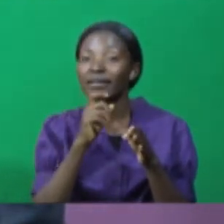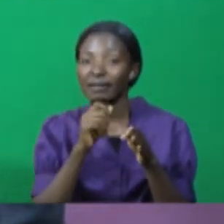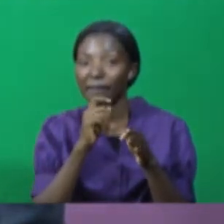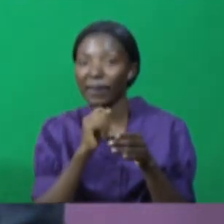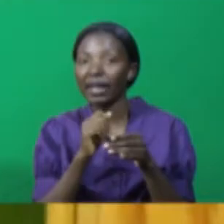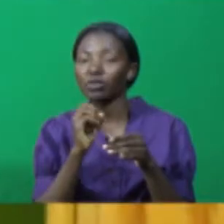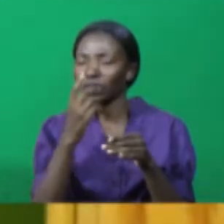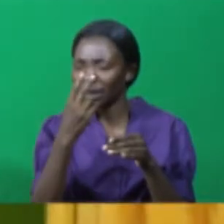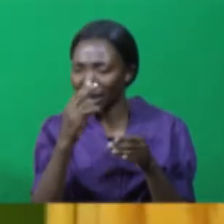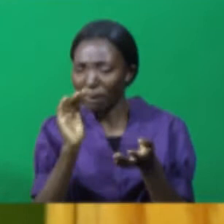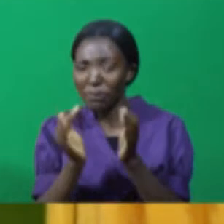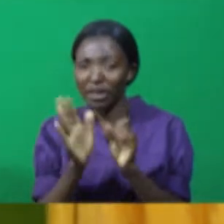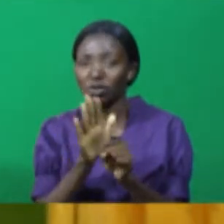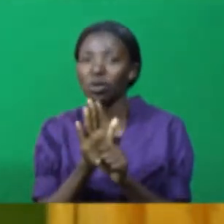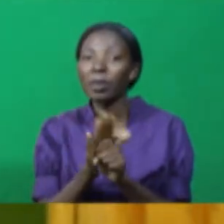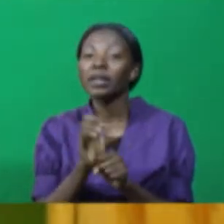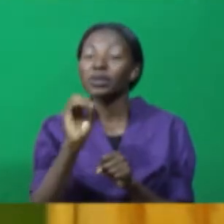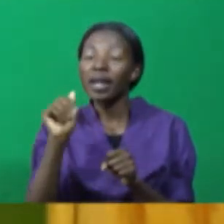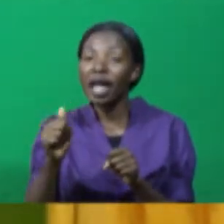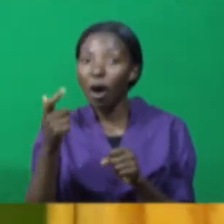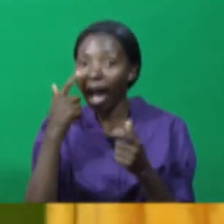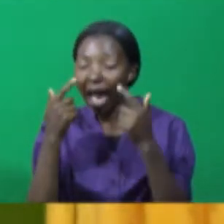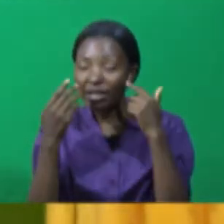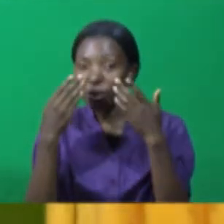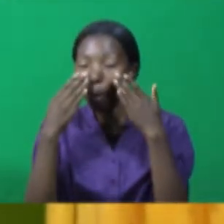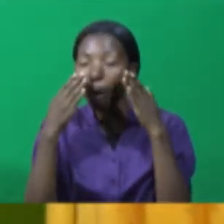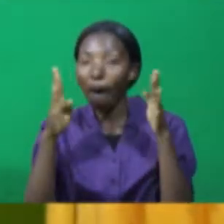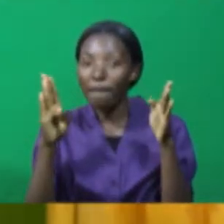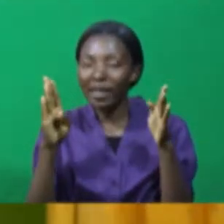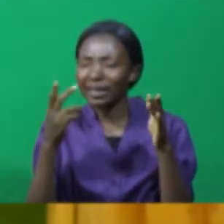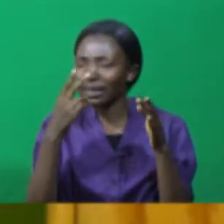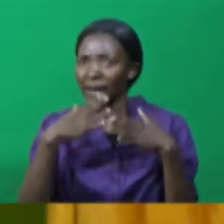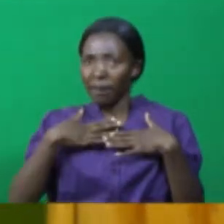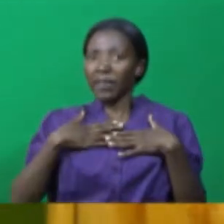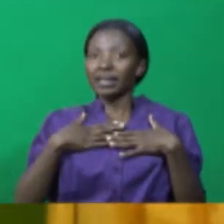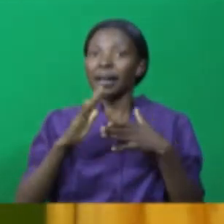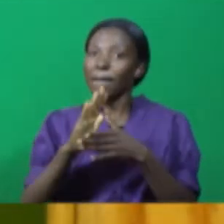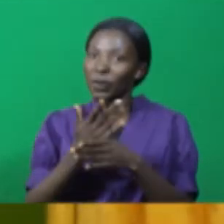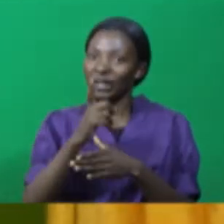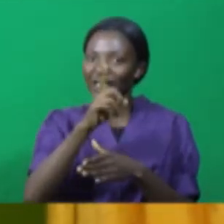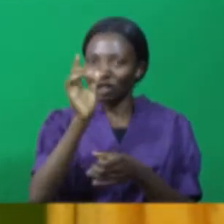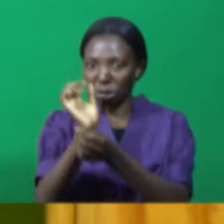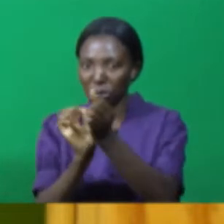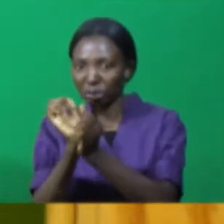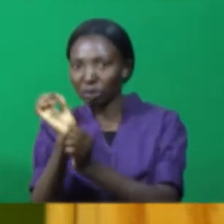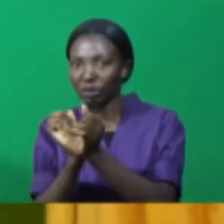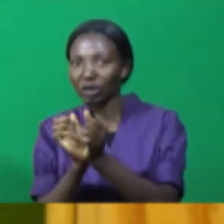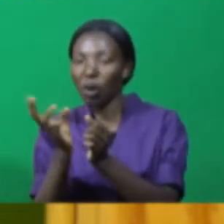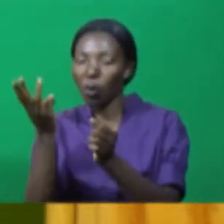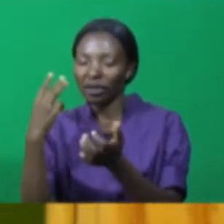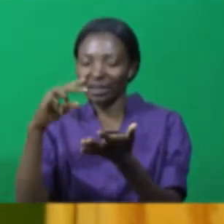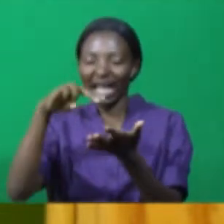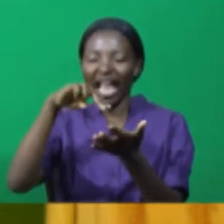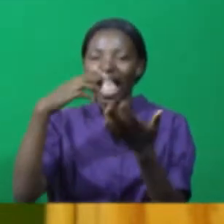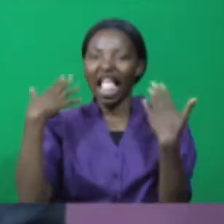sei." Saka paakavhurwa maziso akavhunduka. Because gwenzi rimwe nerimwe mugomoka papa kamira